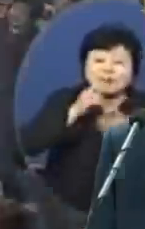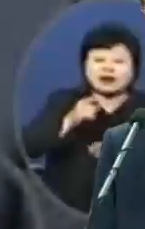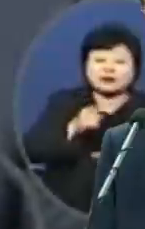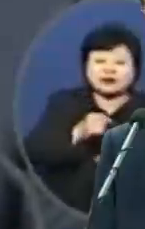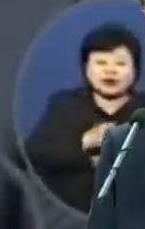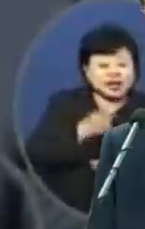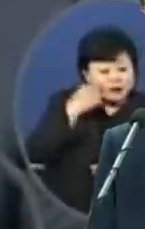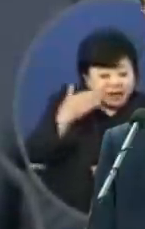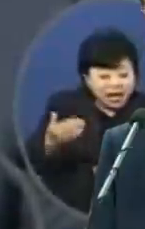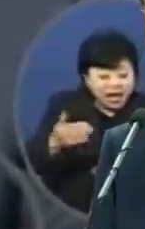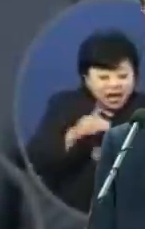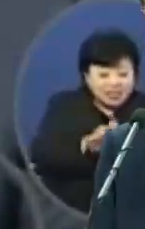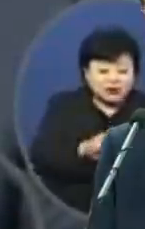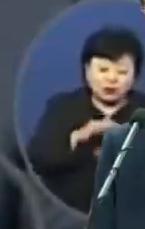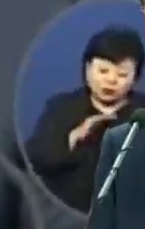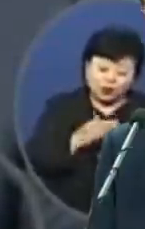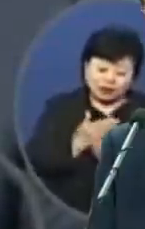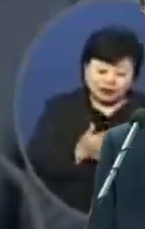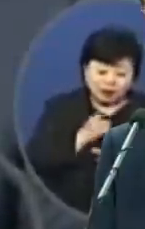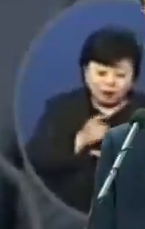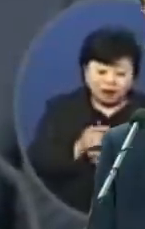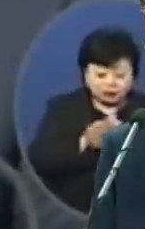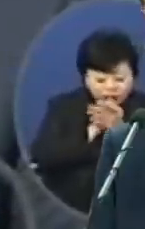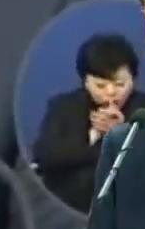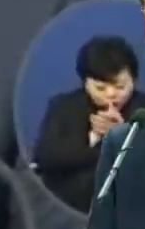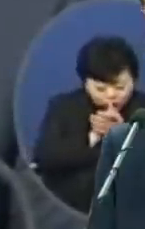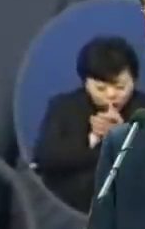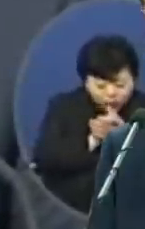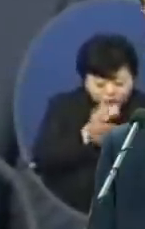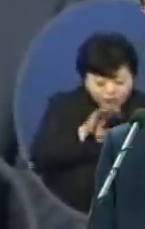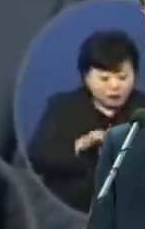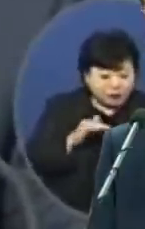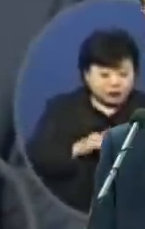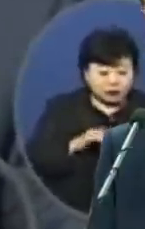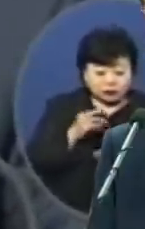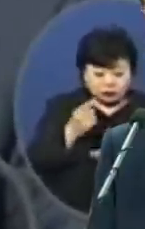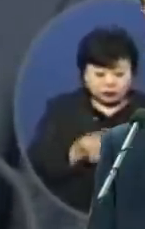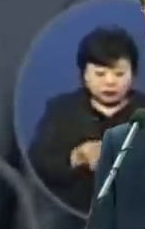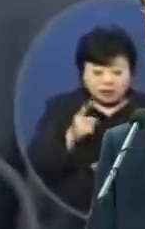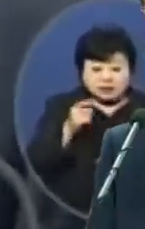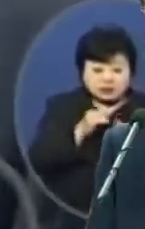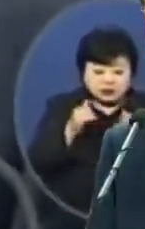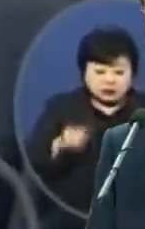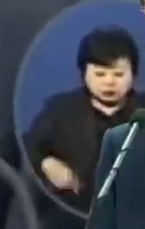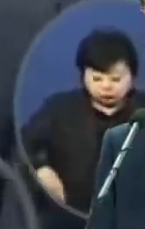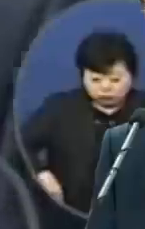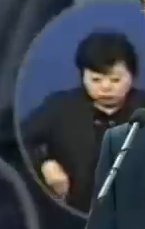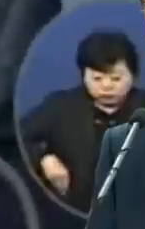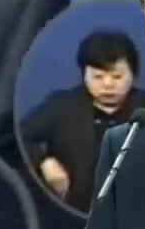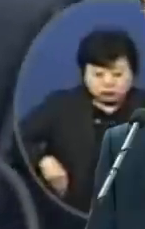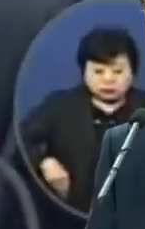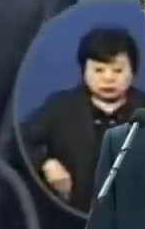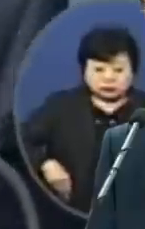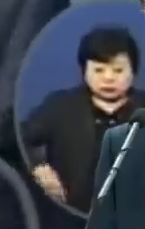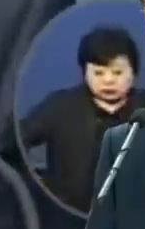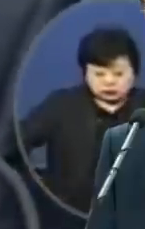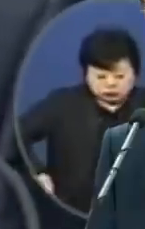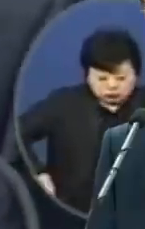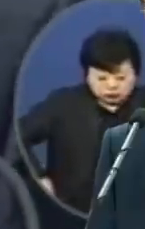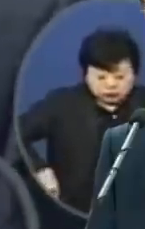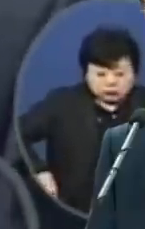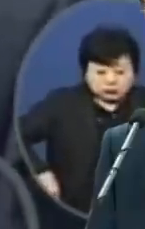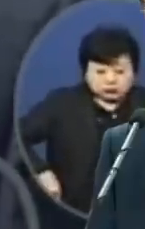어찌할까요? 기도해 주십시오. 그러고 난 다음 기도하고 집회를 마치고 나오는데 한 사람이 복에 대해 손을 놓고 나와서 어깨 흔들느라